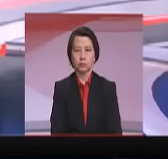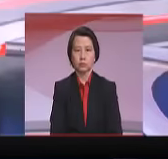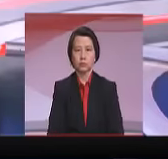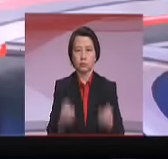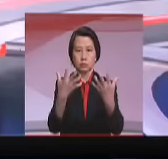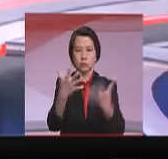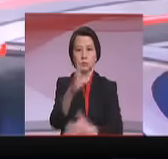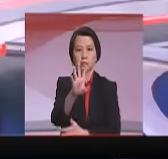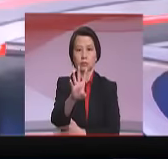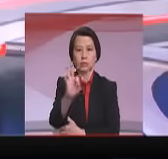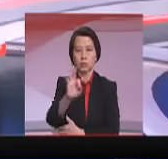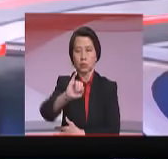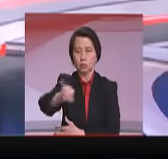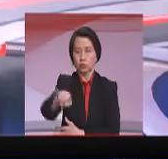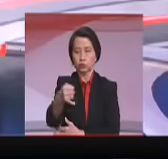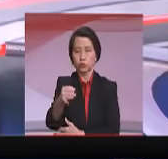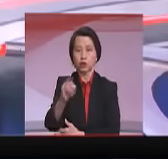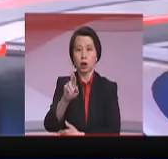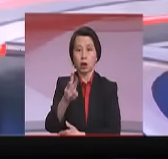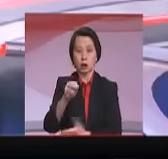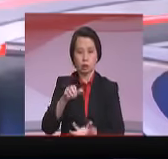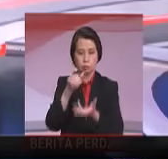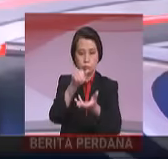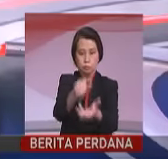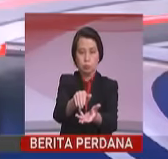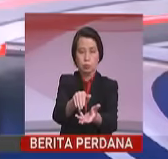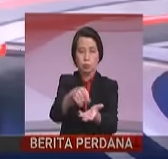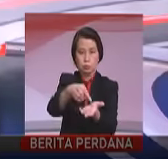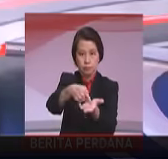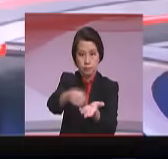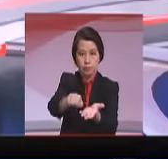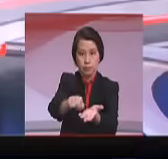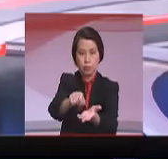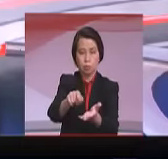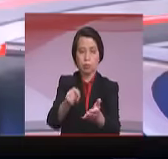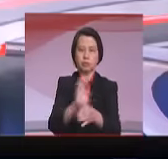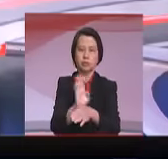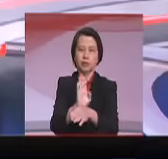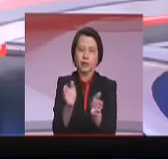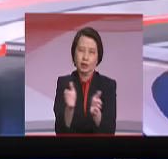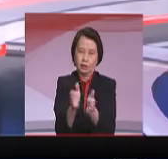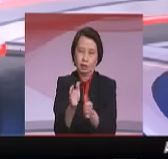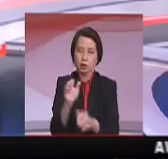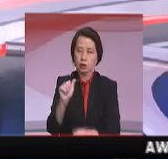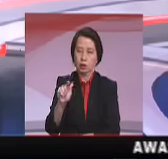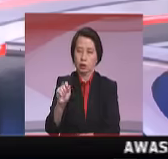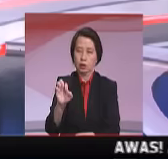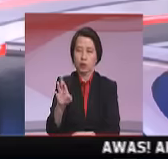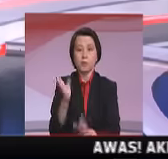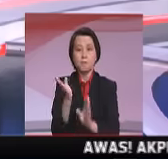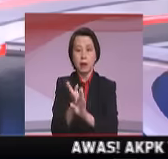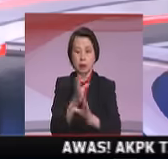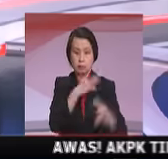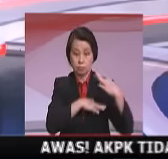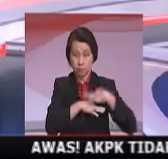Sebanyak RM49 juta ringgit telah disalurkan di bawah skim pembiayaan Mikrokredit Agrobank yang